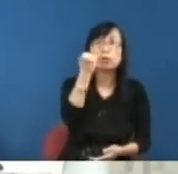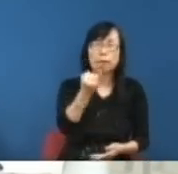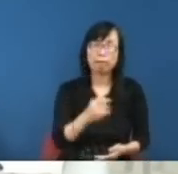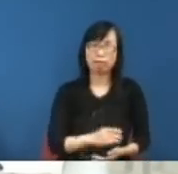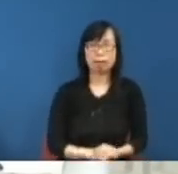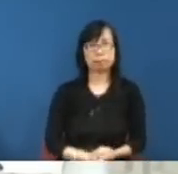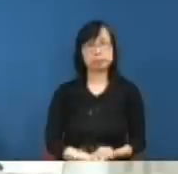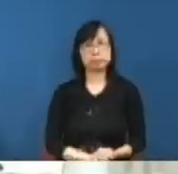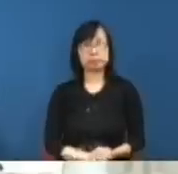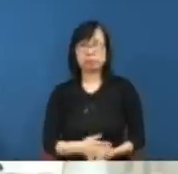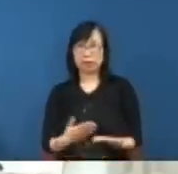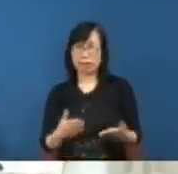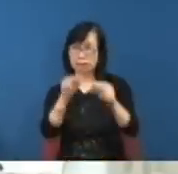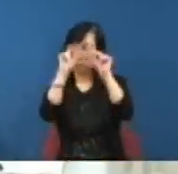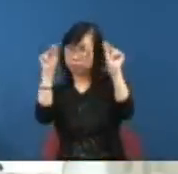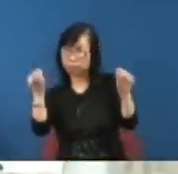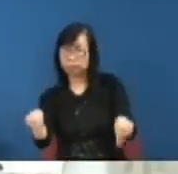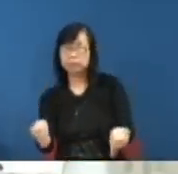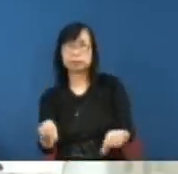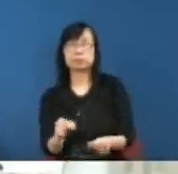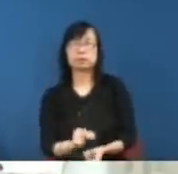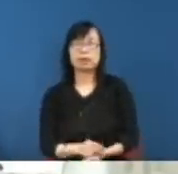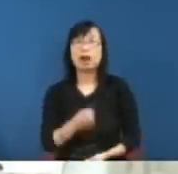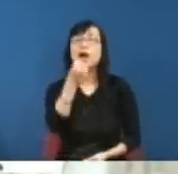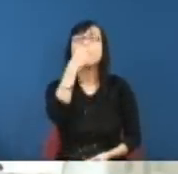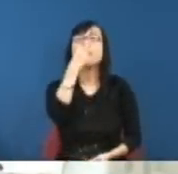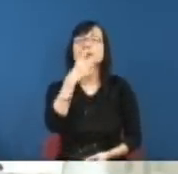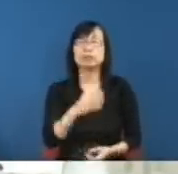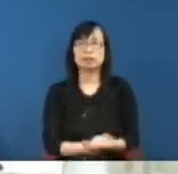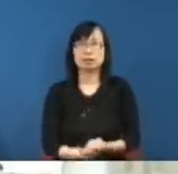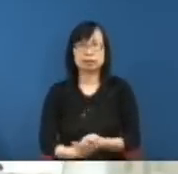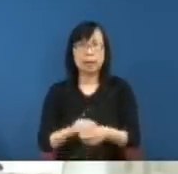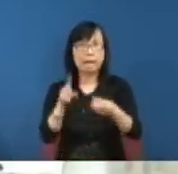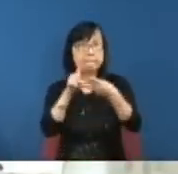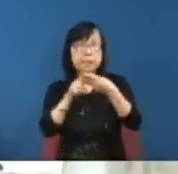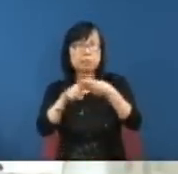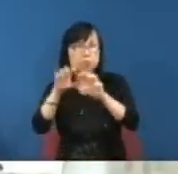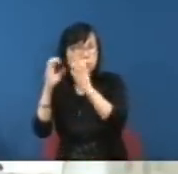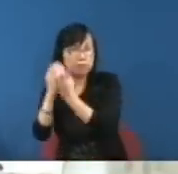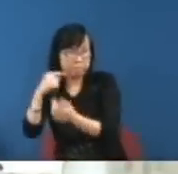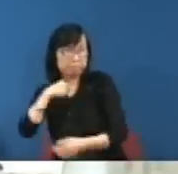其實在這個問題上面，我們香港的民主派政黨，尤其是民主黨，要想一